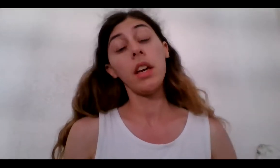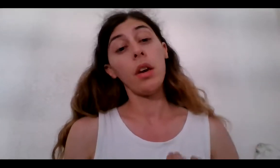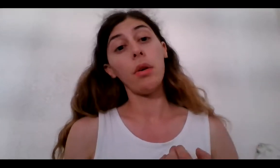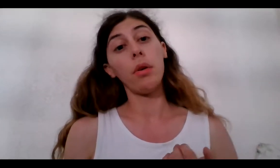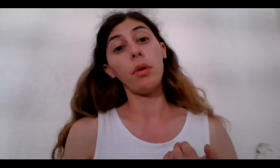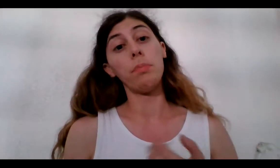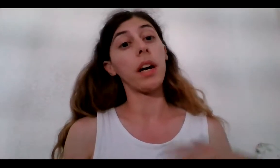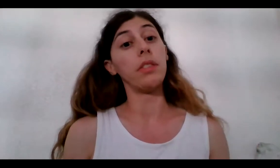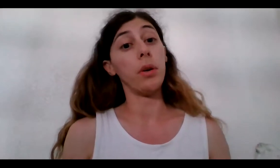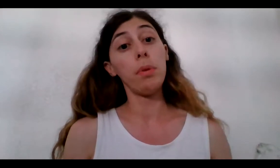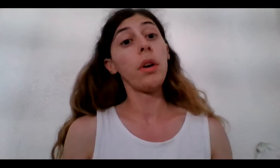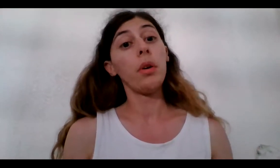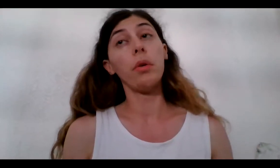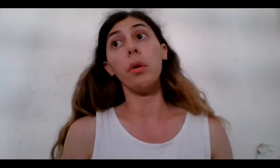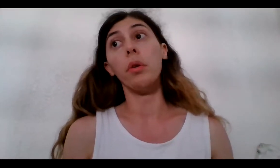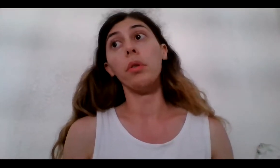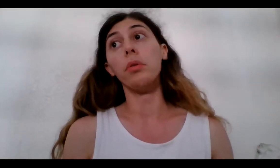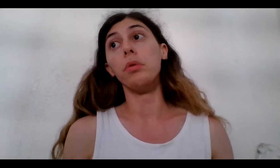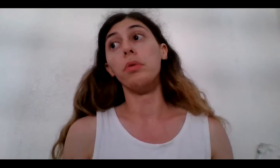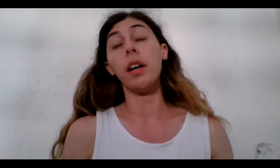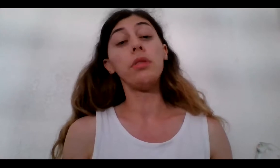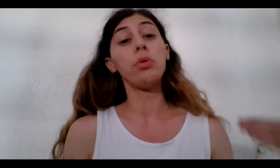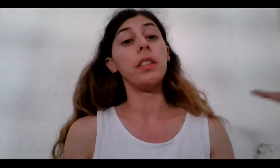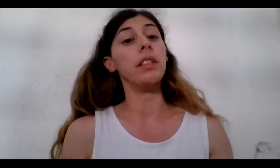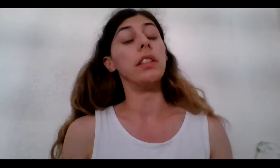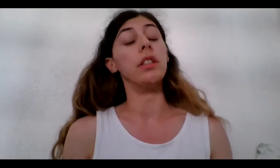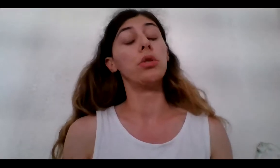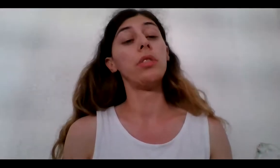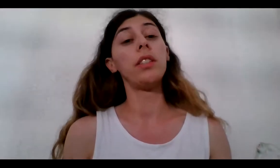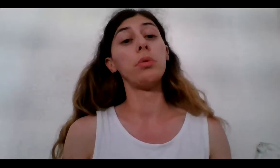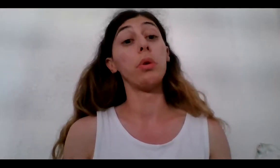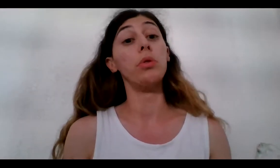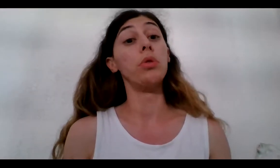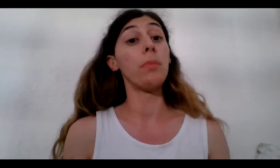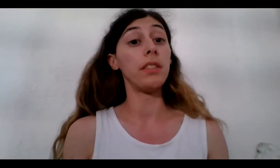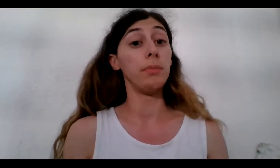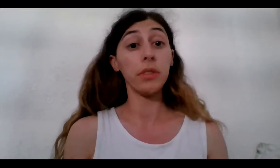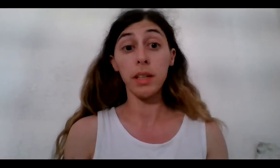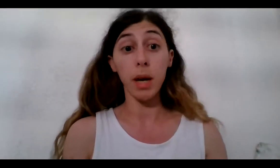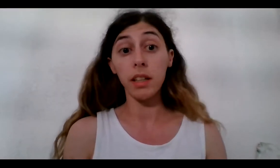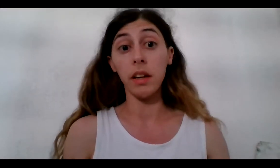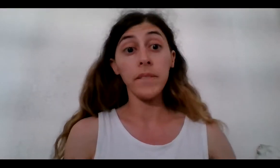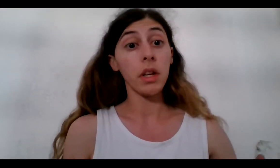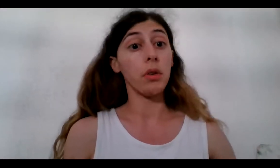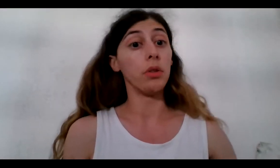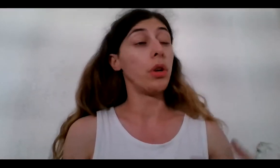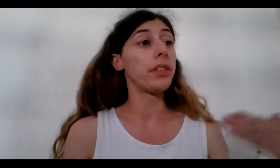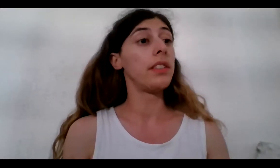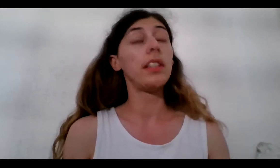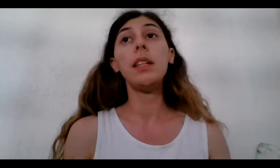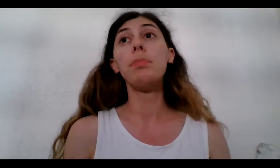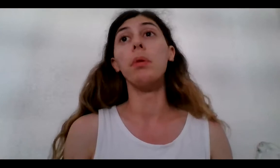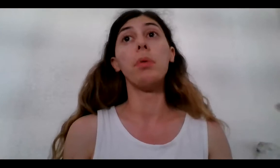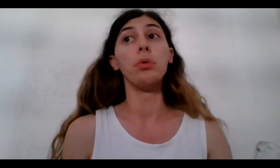affirmé. Par exemple, on va être sur des choses qui sont normativement très marquées. Dans